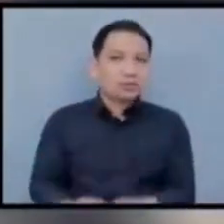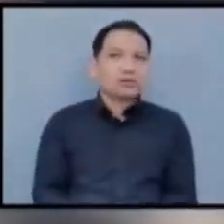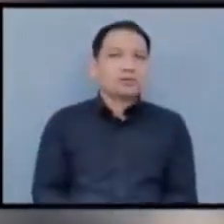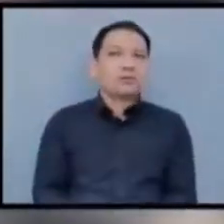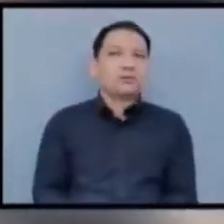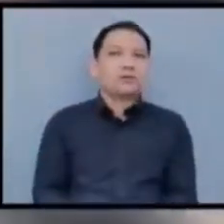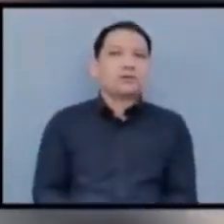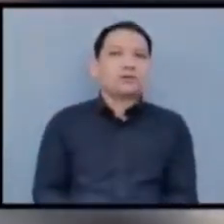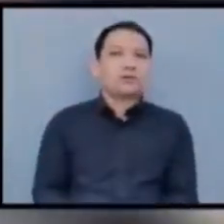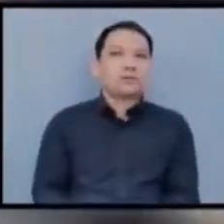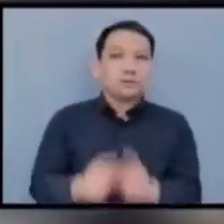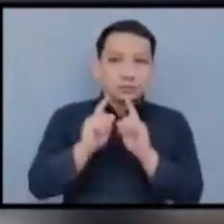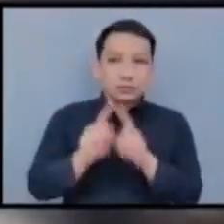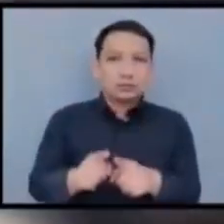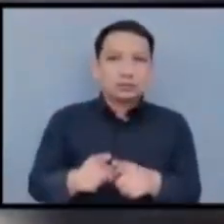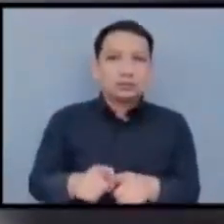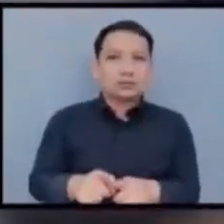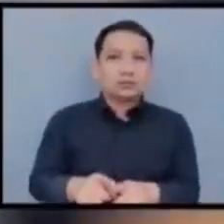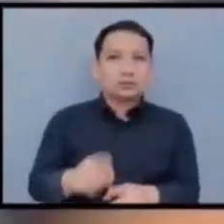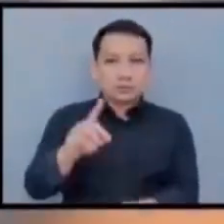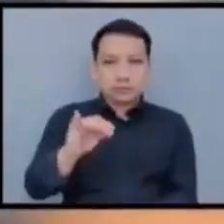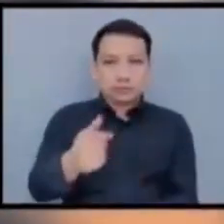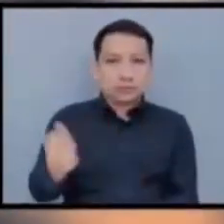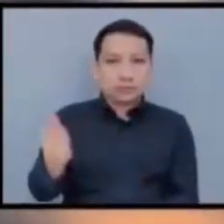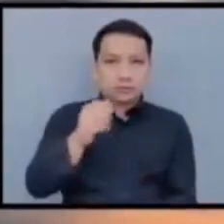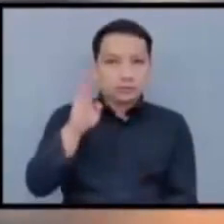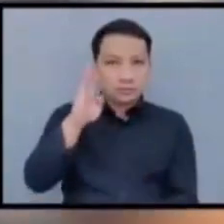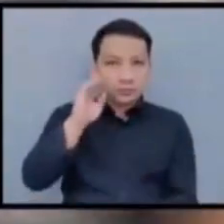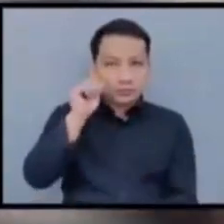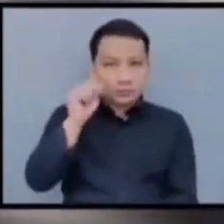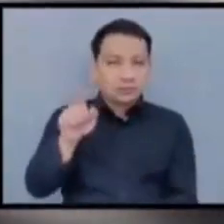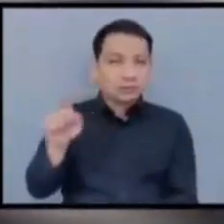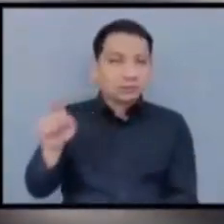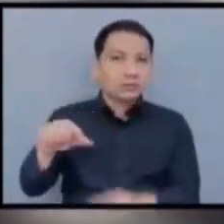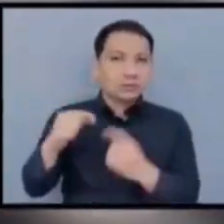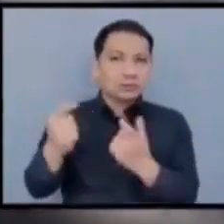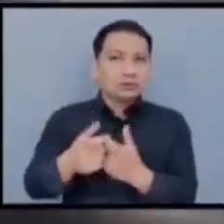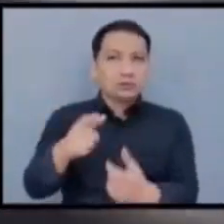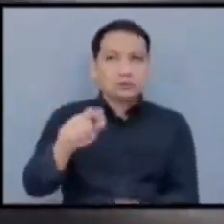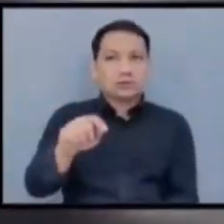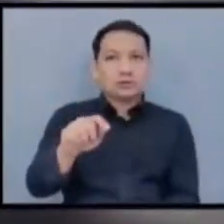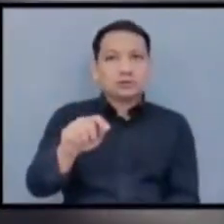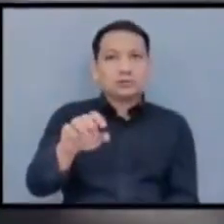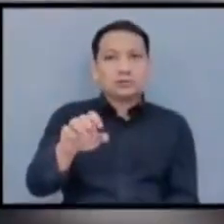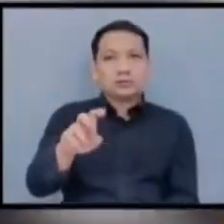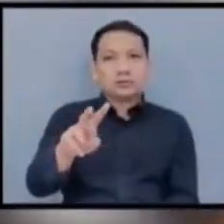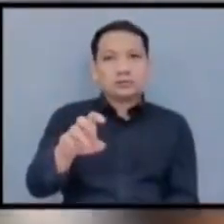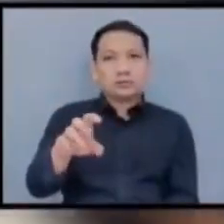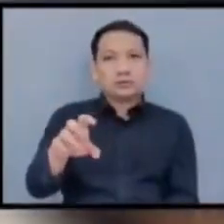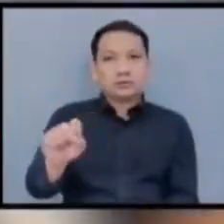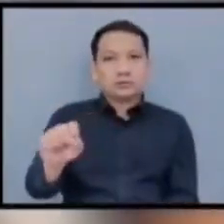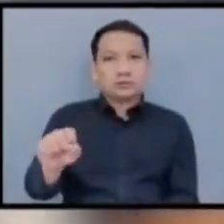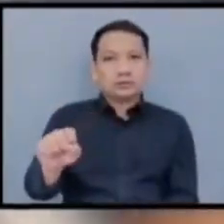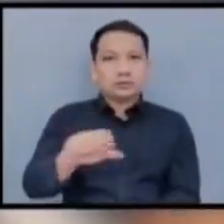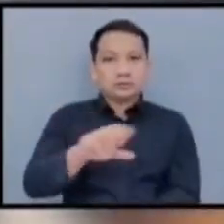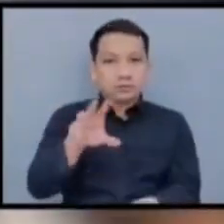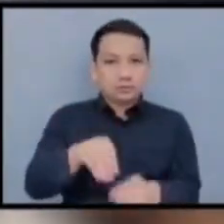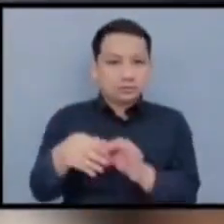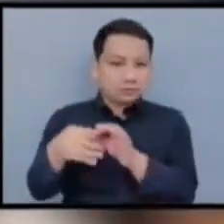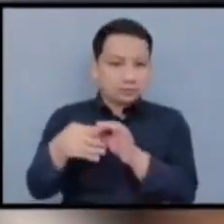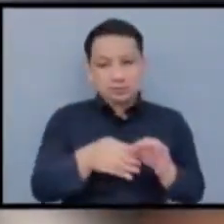namang sinagot ni Secretary Abalos ang mga paratang ng kampo ni Teves. Basta ako, ginagawa namin sang-ayon sa batas ito.